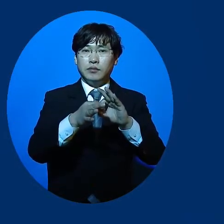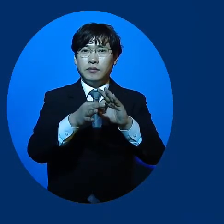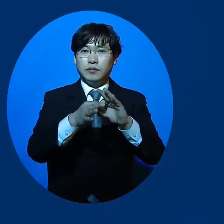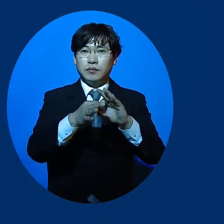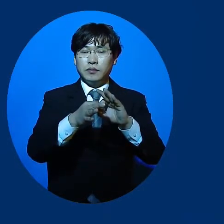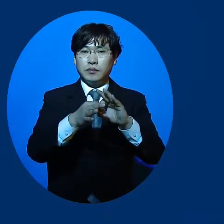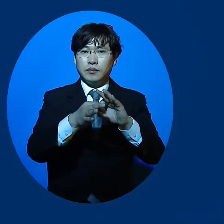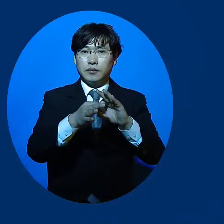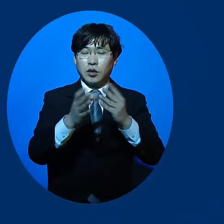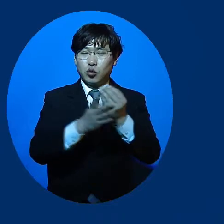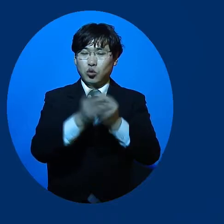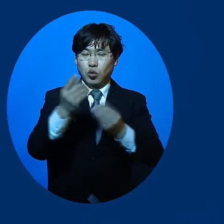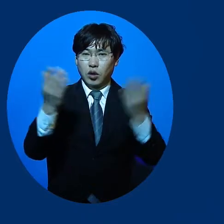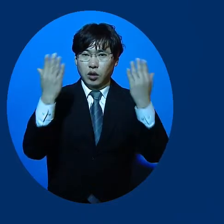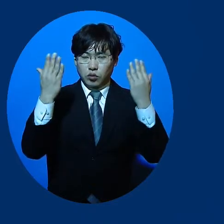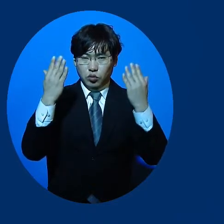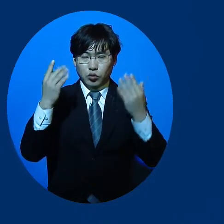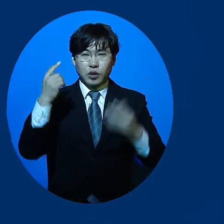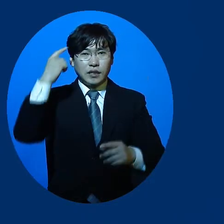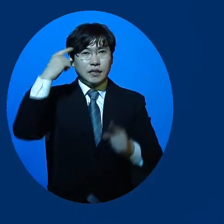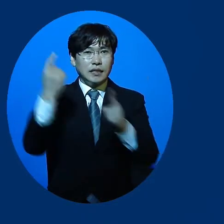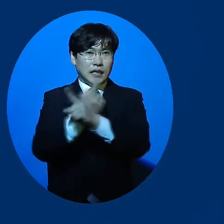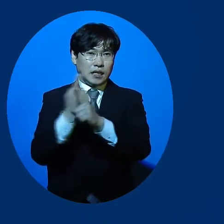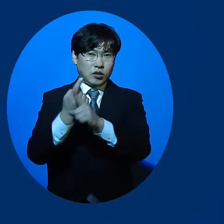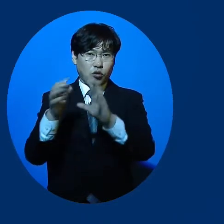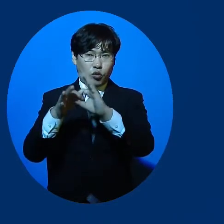및 장애인 체육 인식 개선입니다.